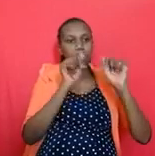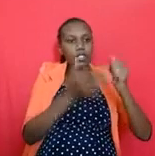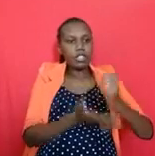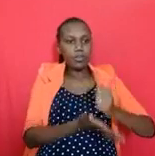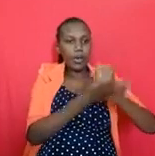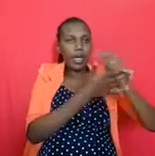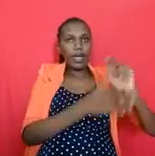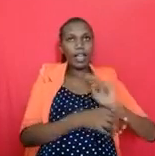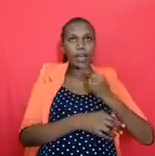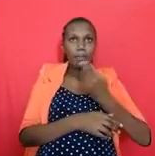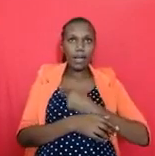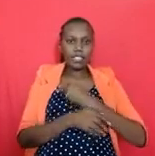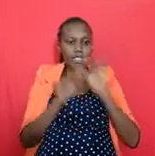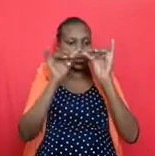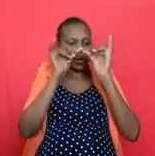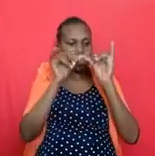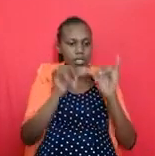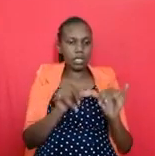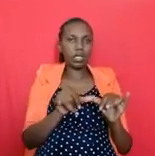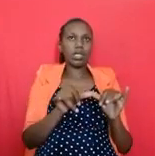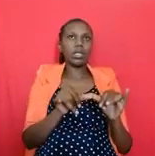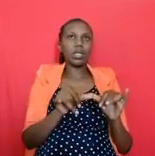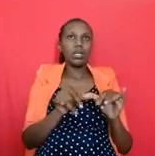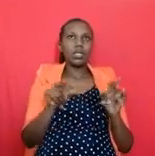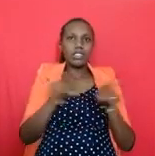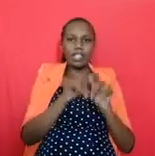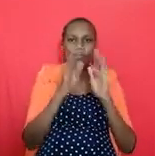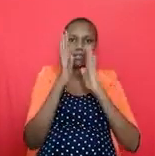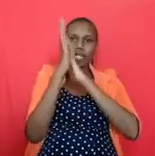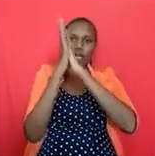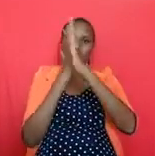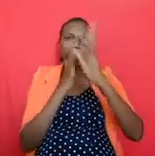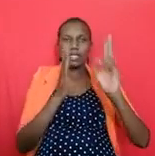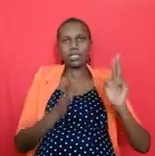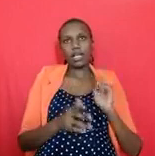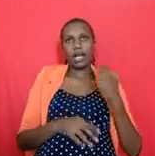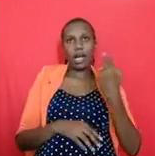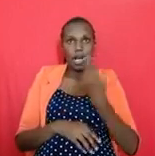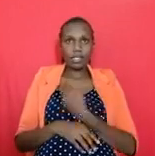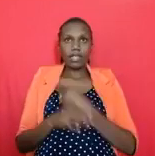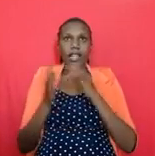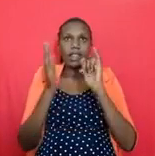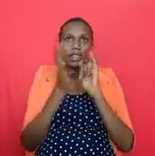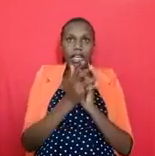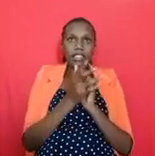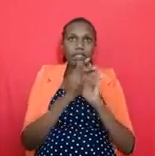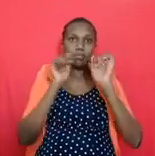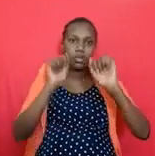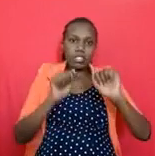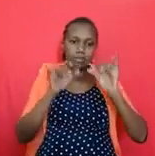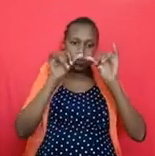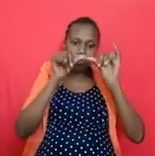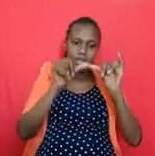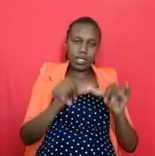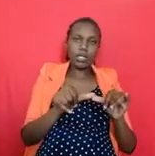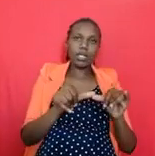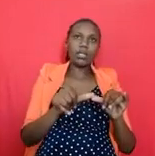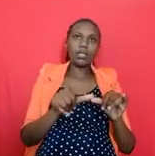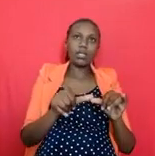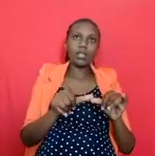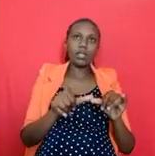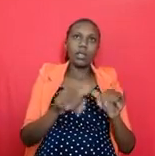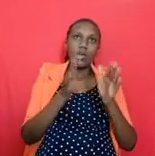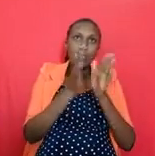atuhotithie guikara atuonereirie njira nigetha tuhote guikara